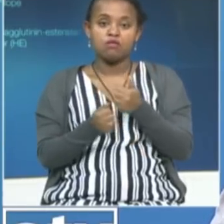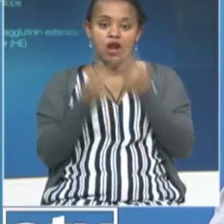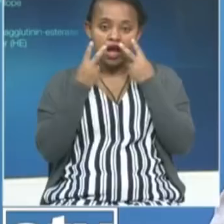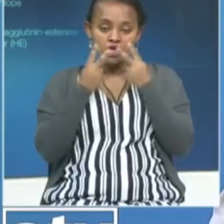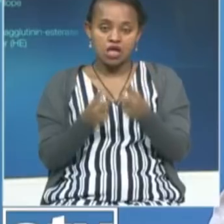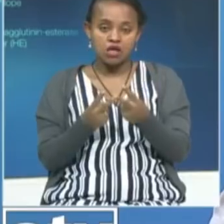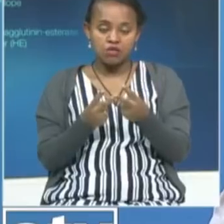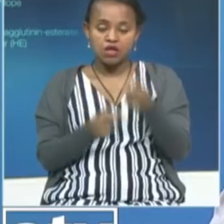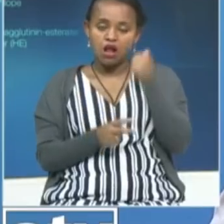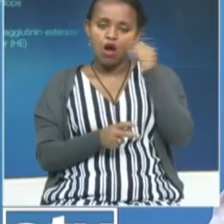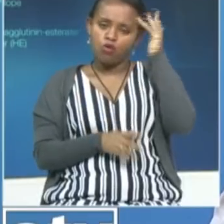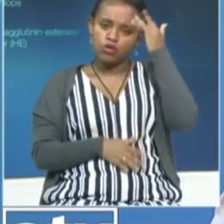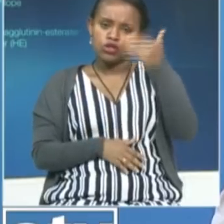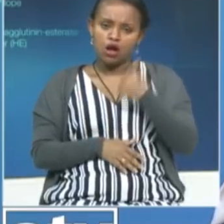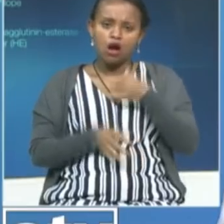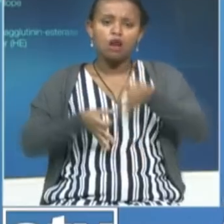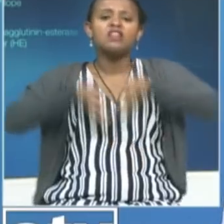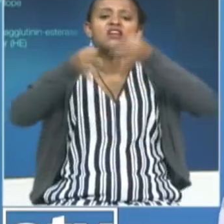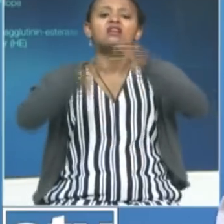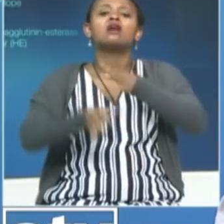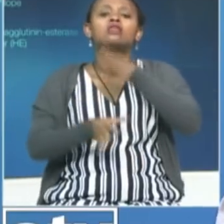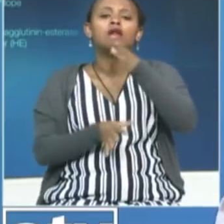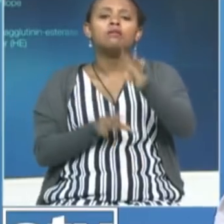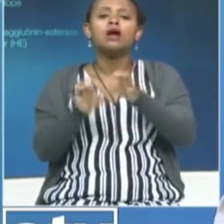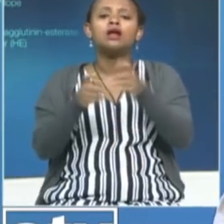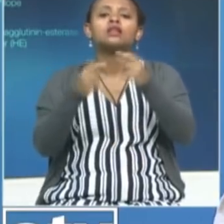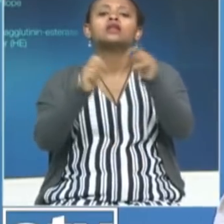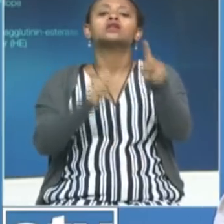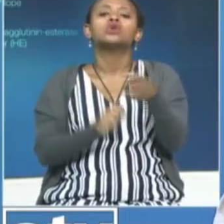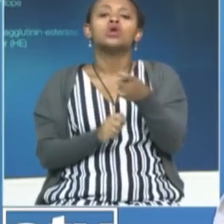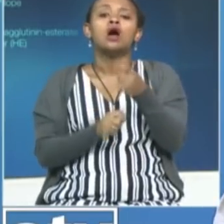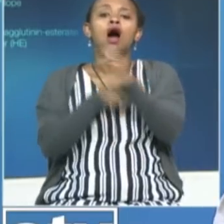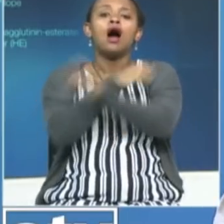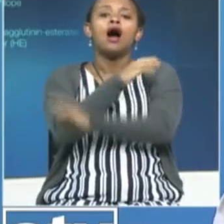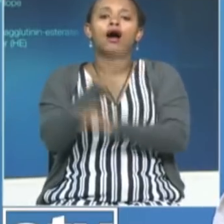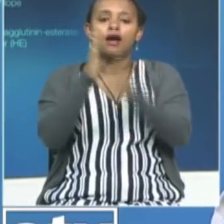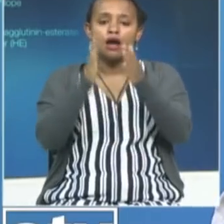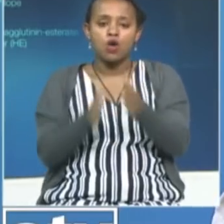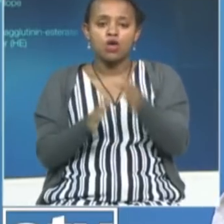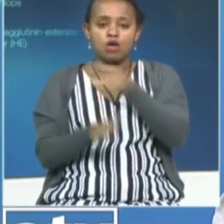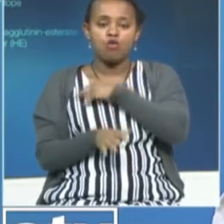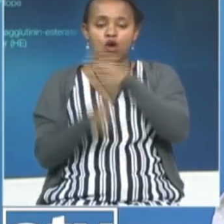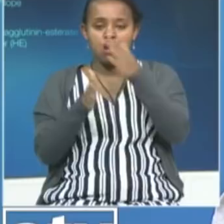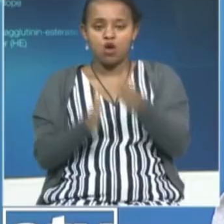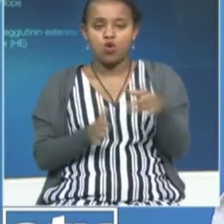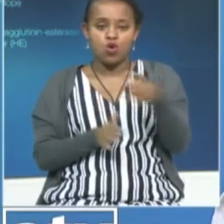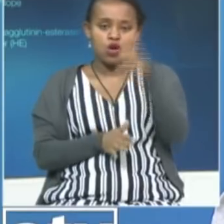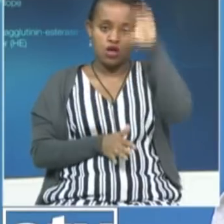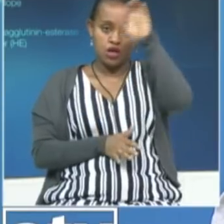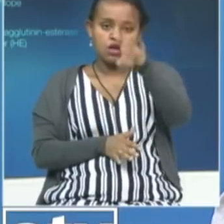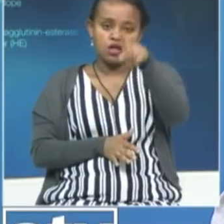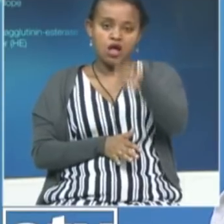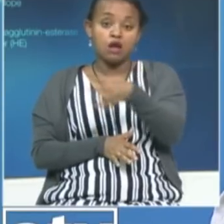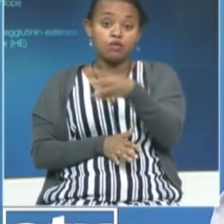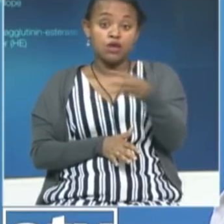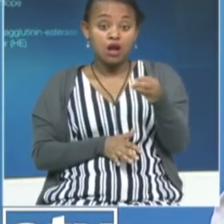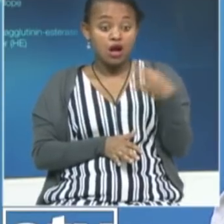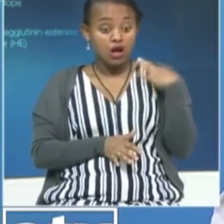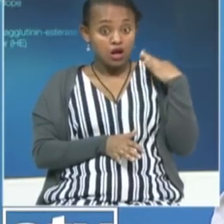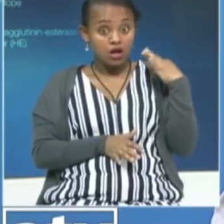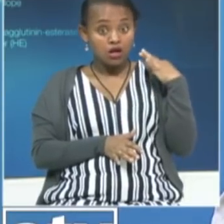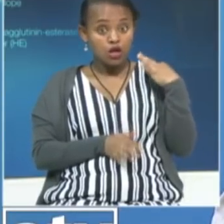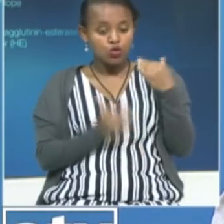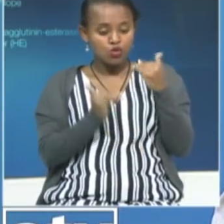ሌላው በሽታው ካለብንም እንዳይተላለፍ የምናደርግ ጥረት ስለሆነ አገራዊም ሞራላዊ የሆነ ግዴታ አለብን እና